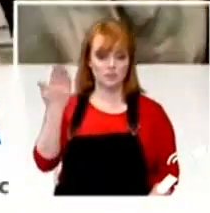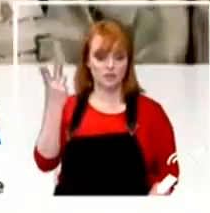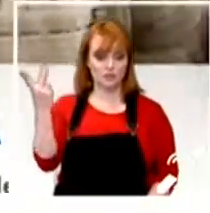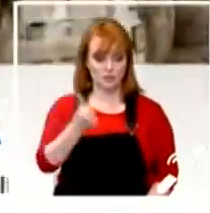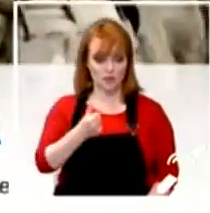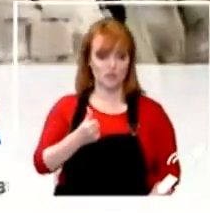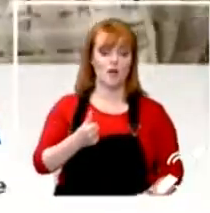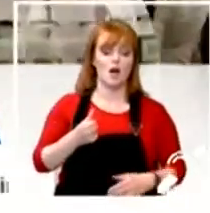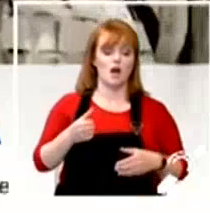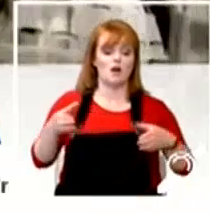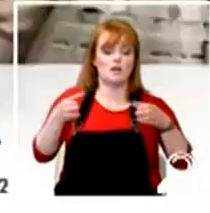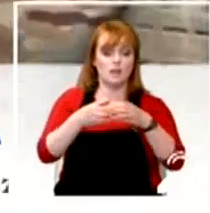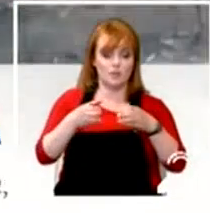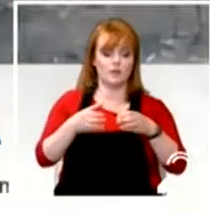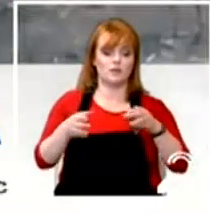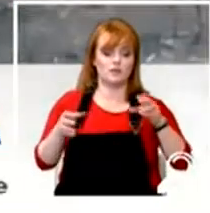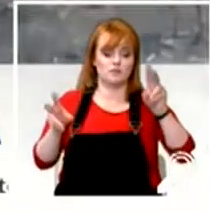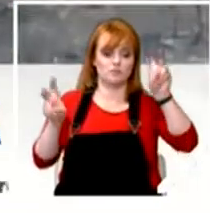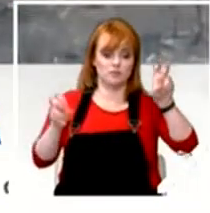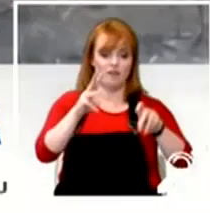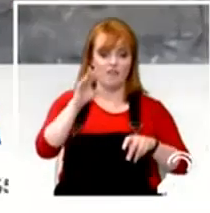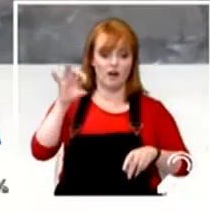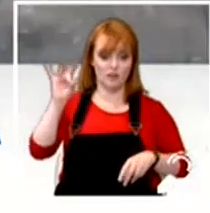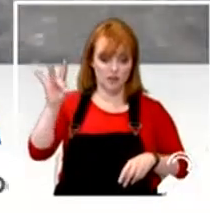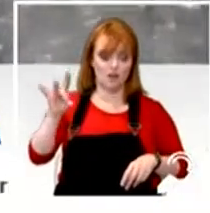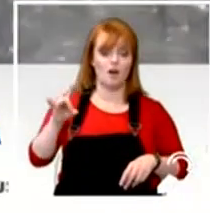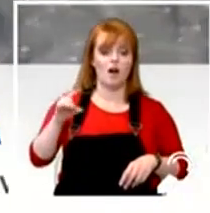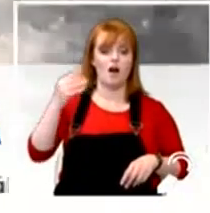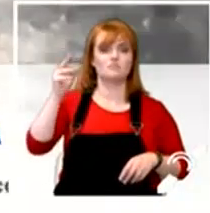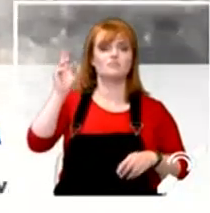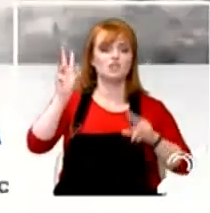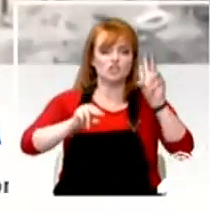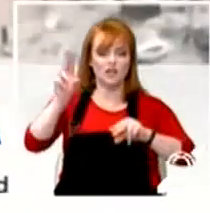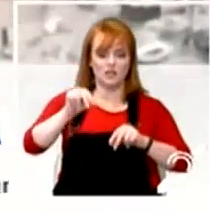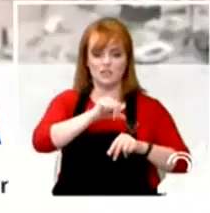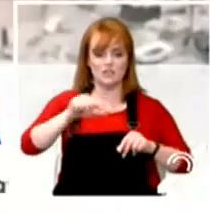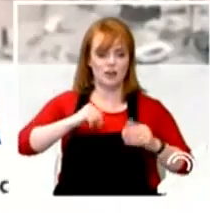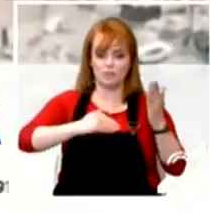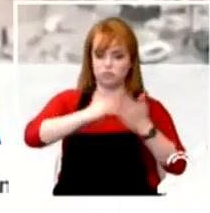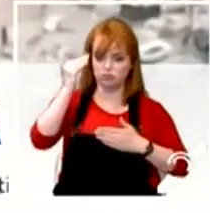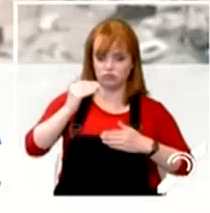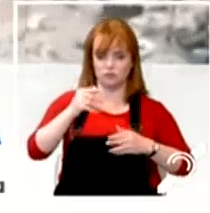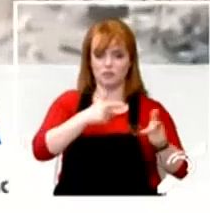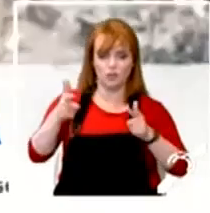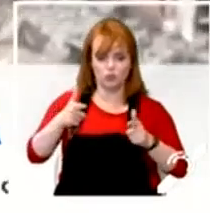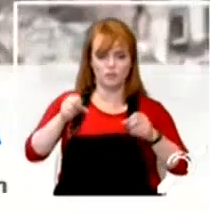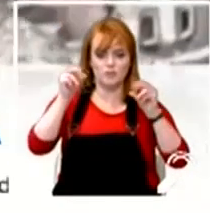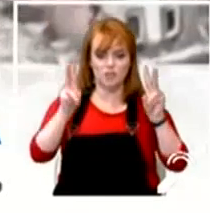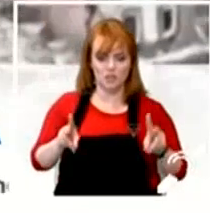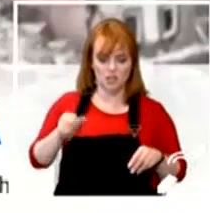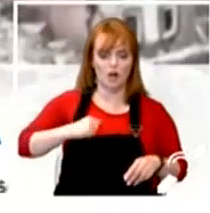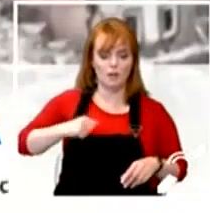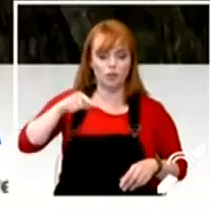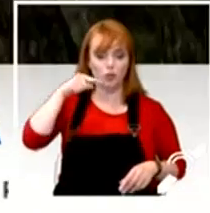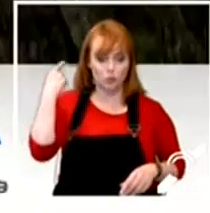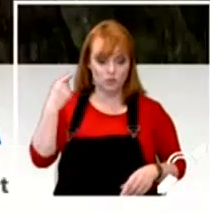trupele de mercenari ruși Wagner au ocupat cea mai mare parte a orașului Bahmut, însă mai bine de o săptămână nu mai avansează. Proprietarul grupului Wagner,